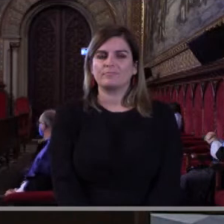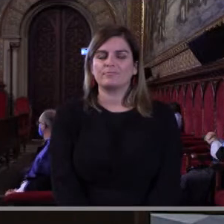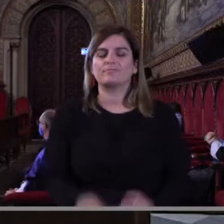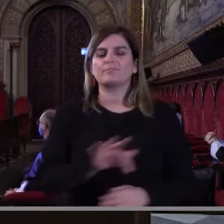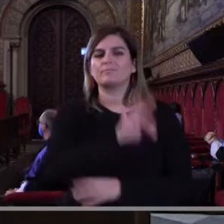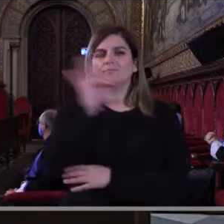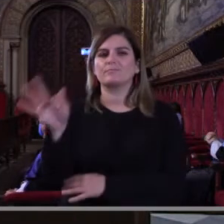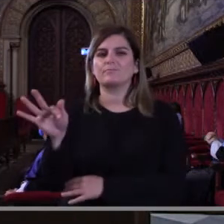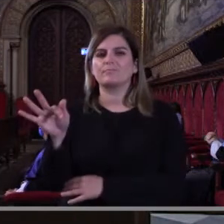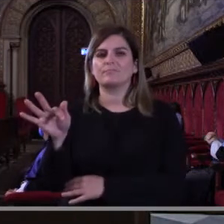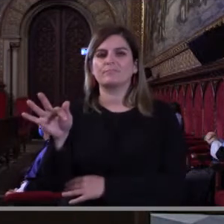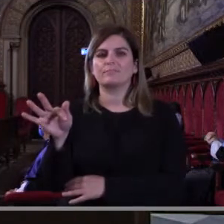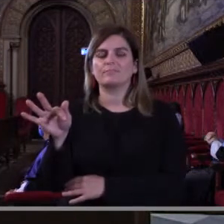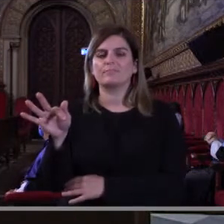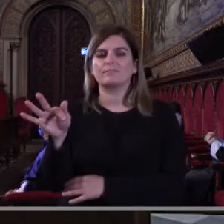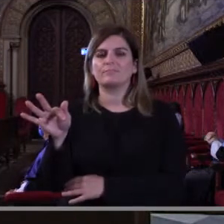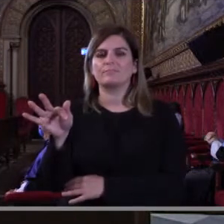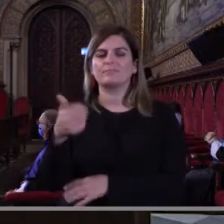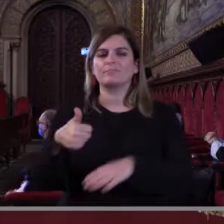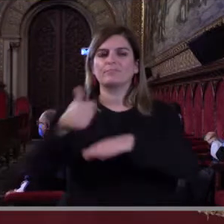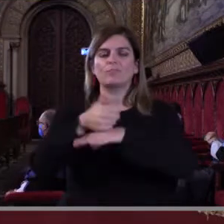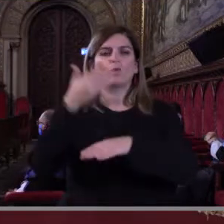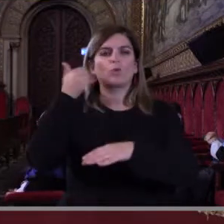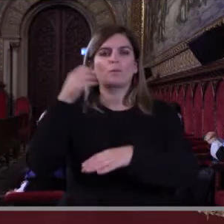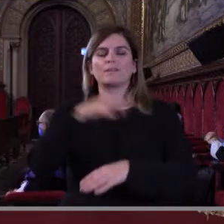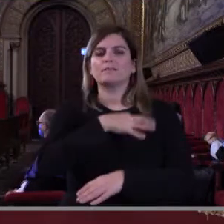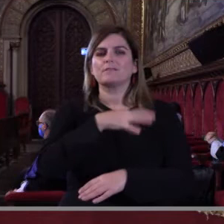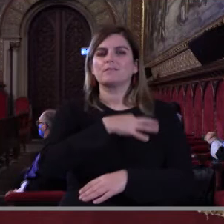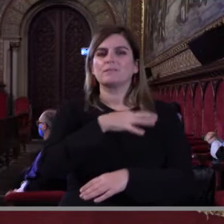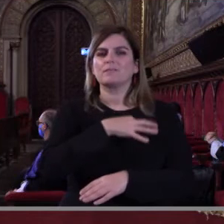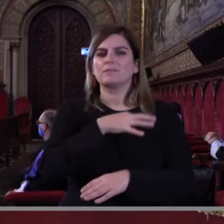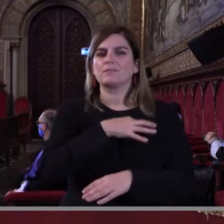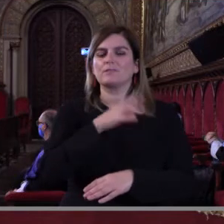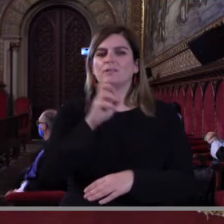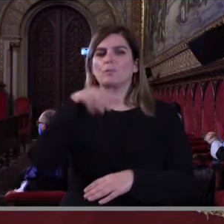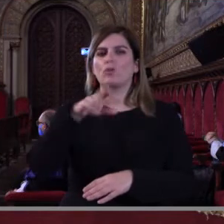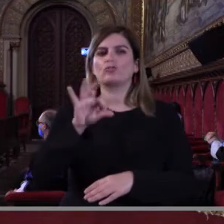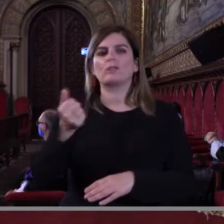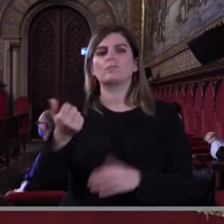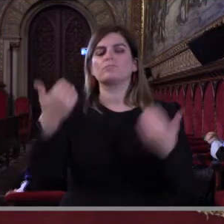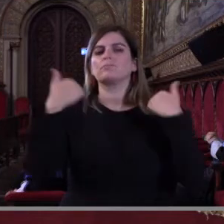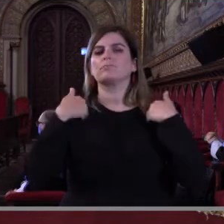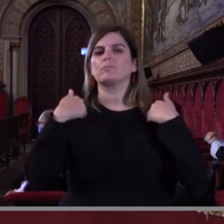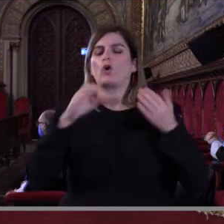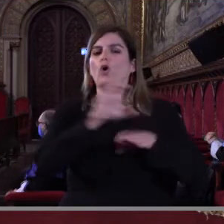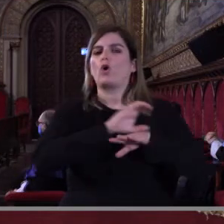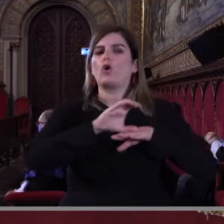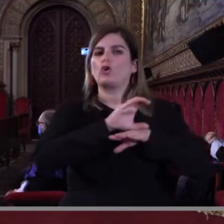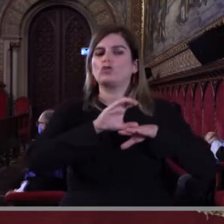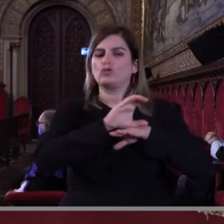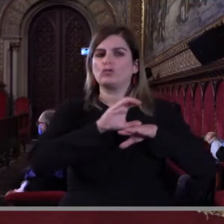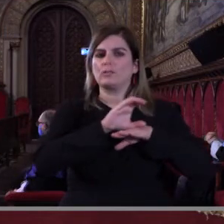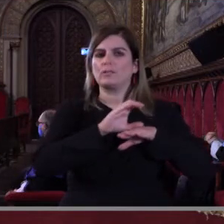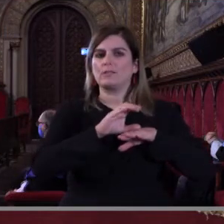Té la paraula l'honorable senyor Ramon Tremosa, conseller d'Empresa i Coneixement de la Generalitat de Catalunya. Li